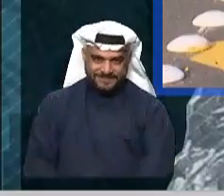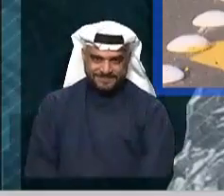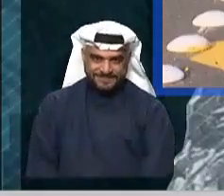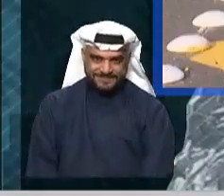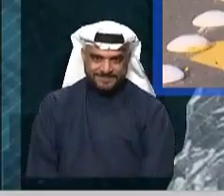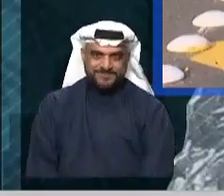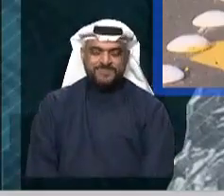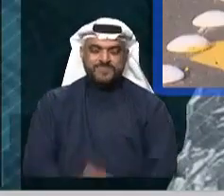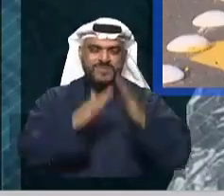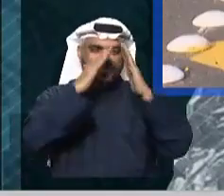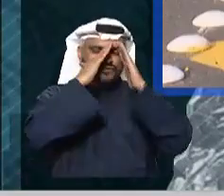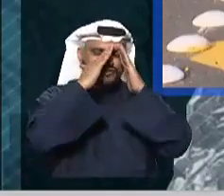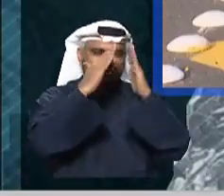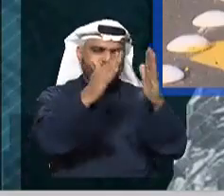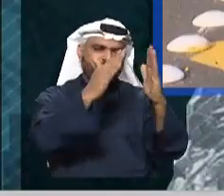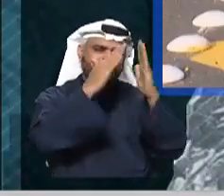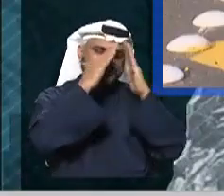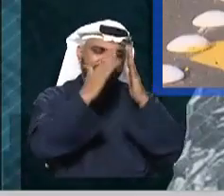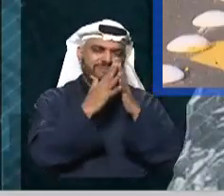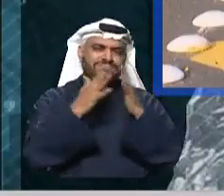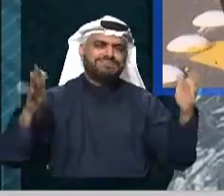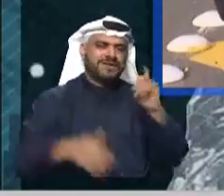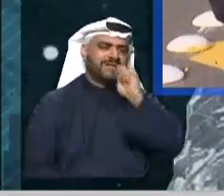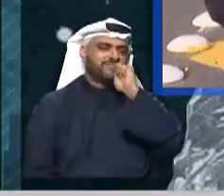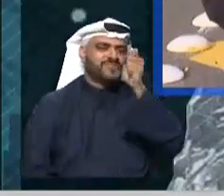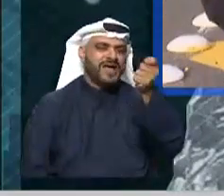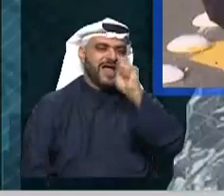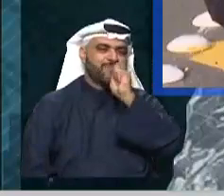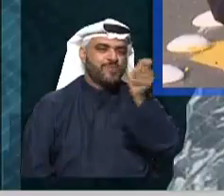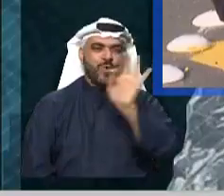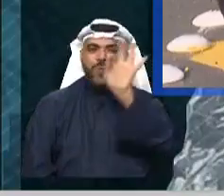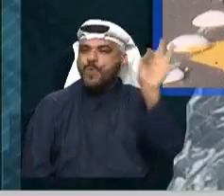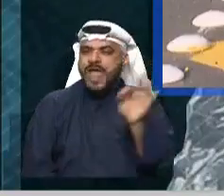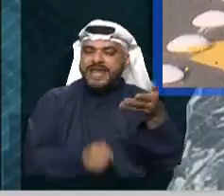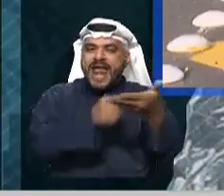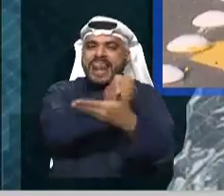كل الشكر للزميل فهد التركي مراسلنا من منفذ العبدلي الحدودي.